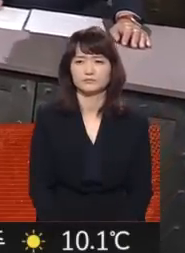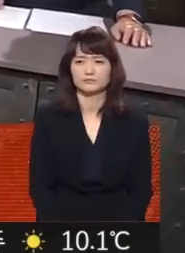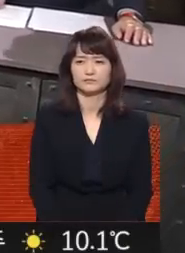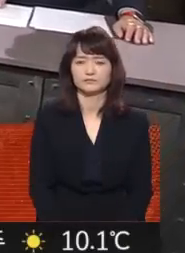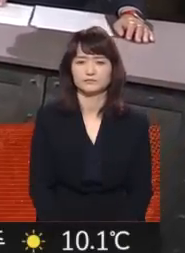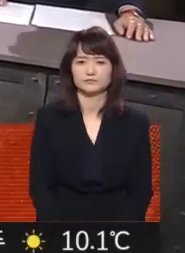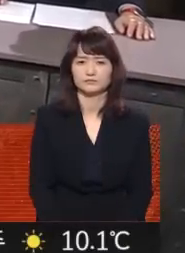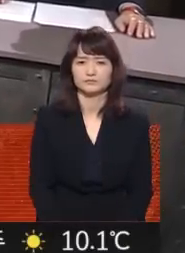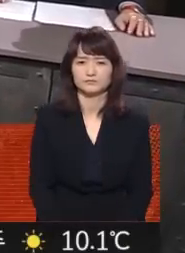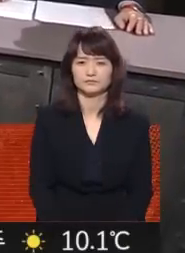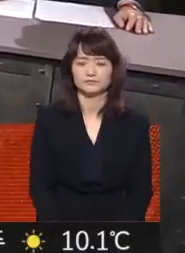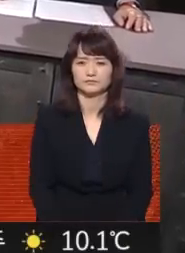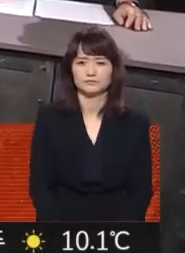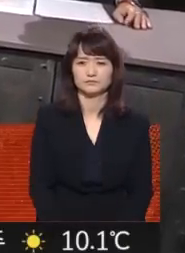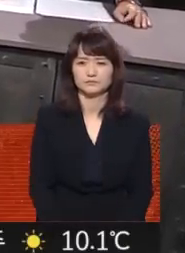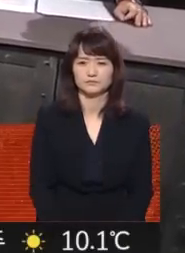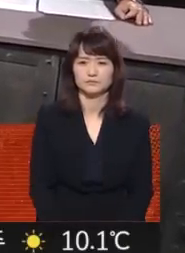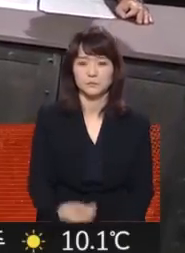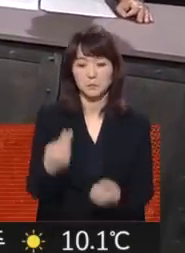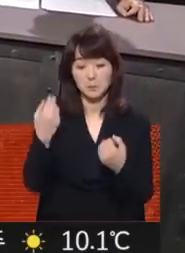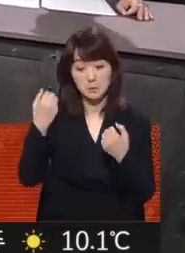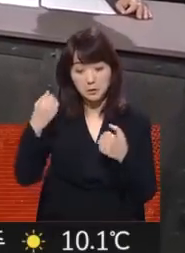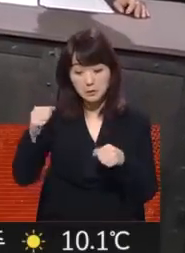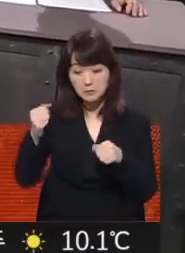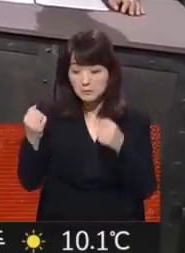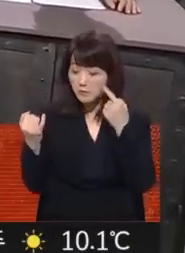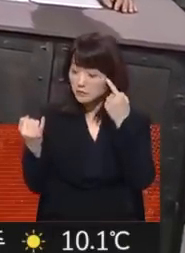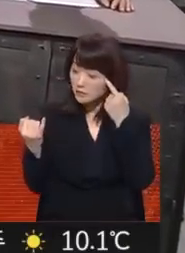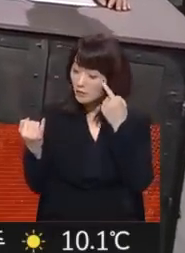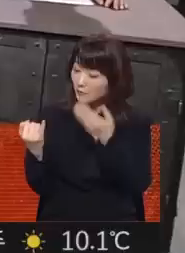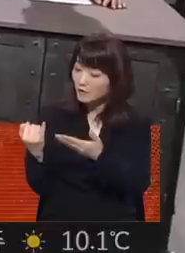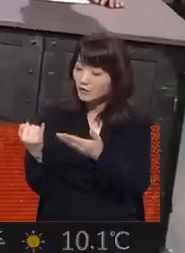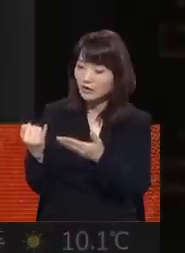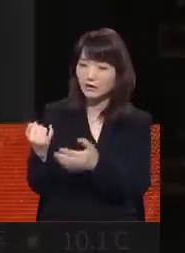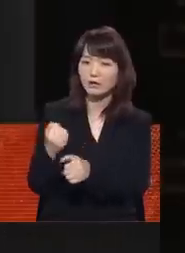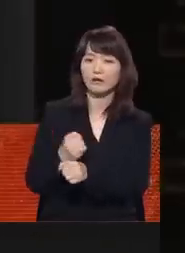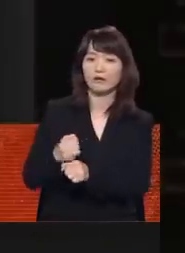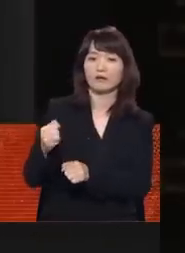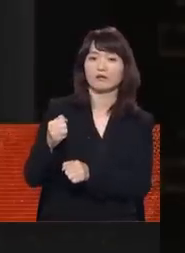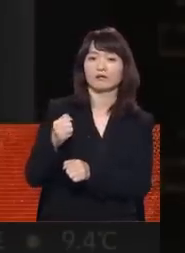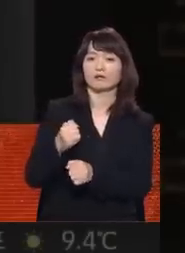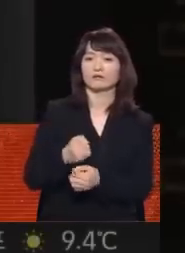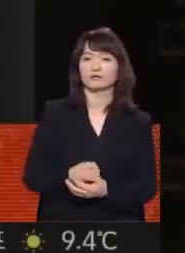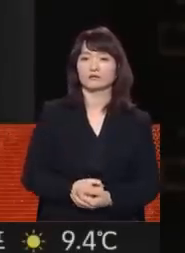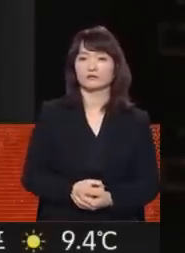뭐 취업을 하고 했던 것도 황당했지만 세상에 그걸